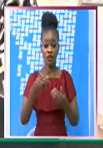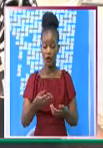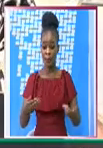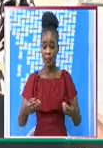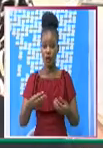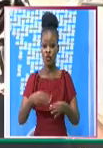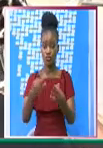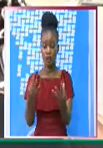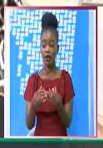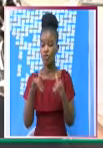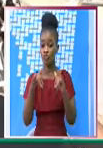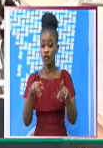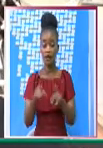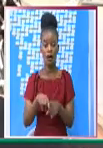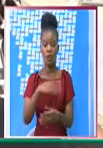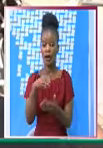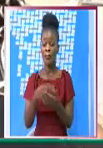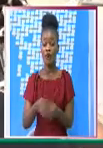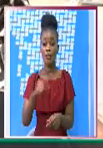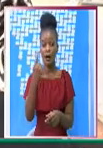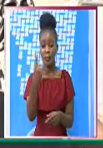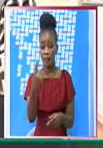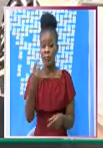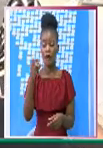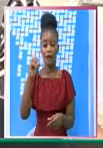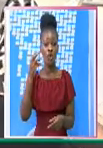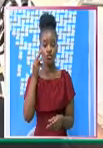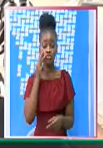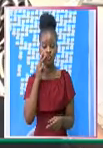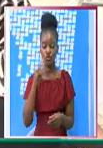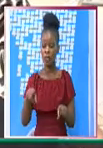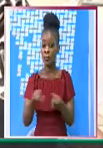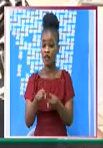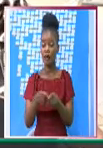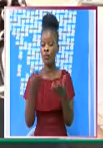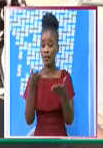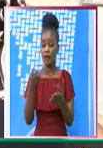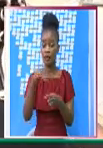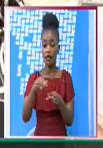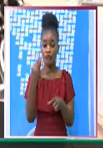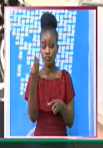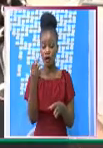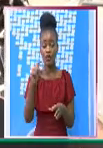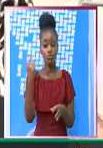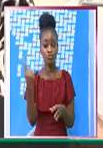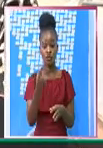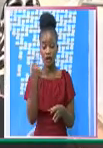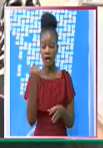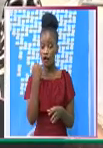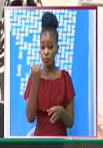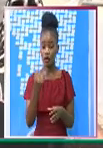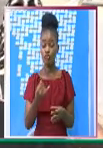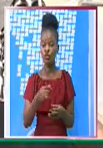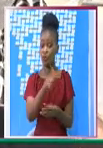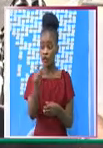ye okwebeezaawo. Ffenna tuwaddeyo miliyoni emu era bwe twogera mu ssako omwo mulimu nga miliyoni 300 n'abaagazi